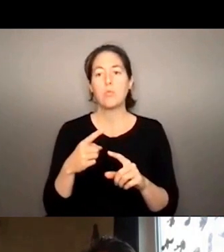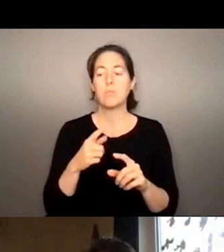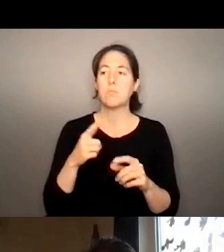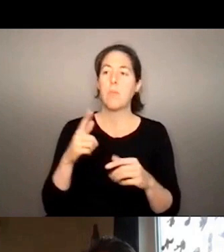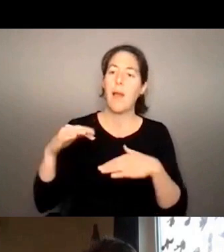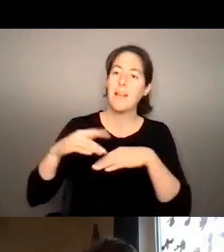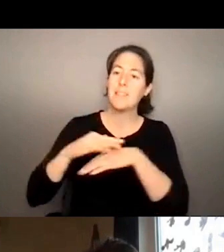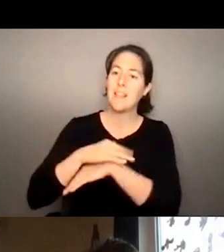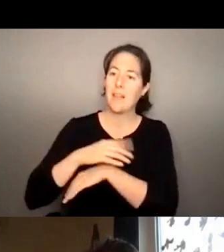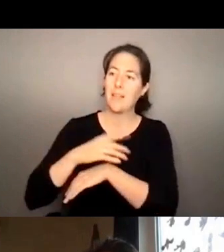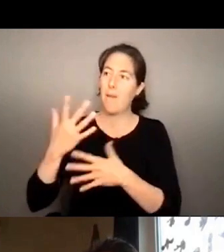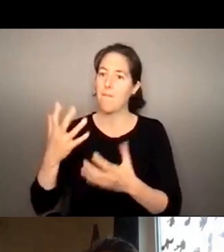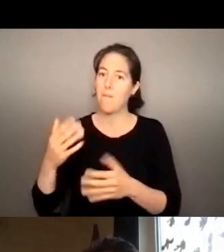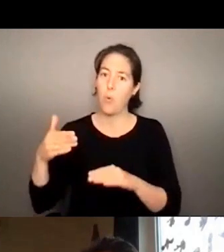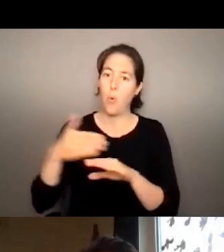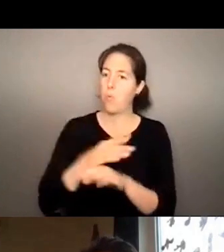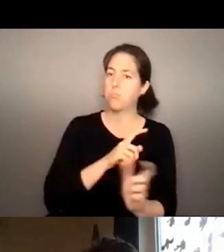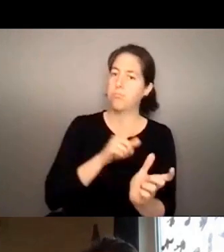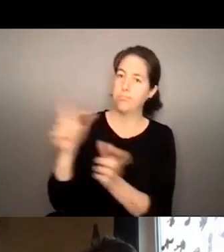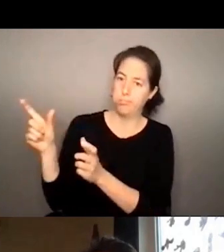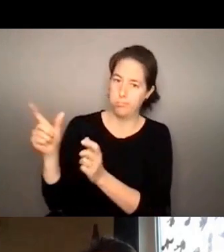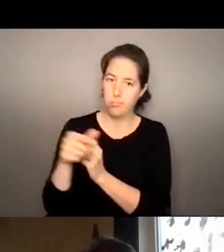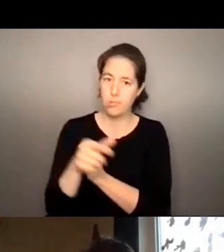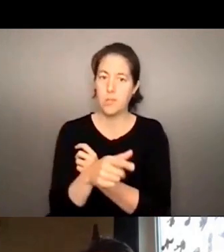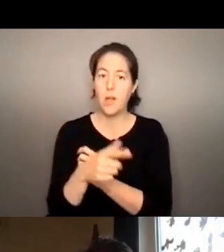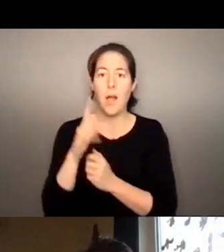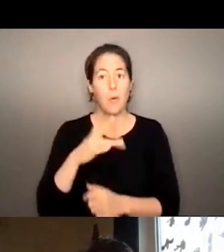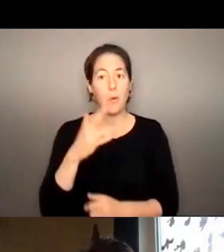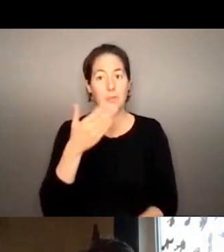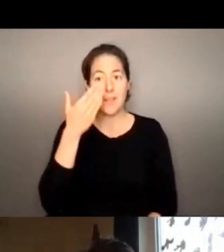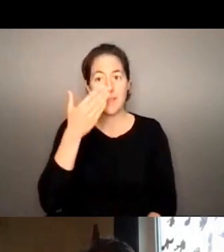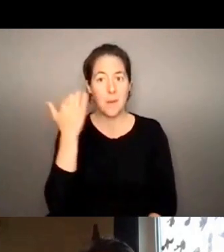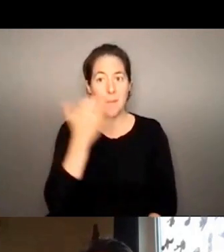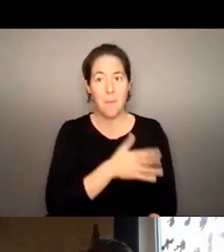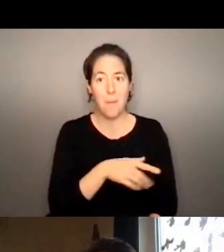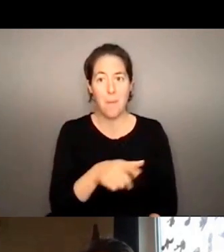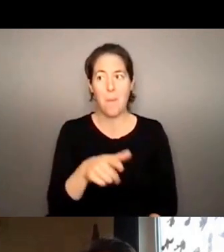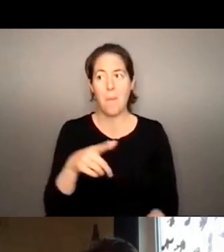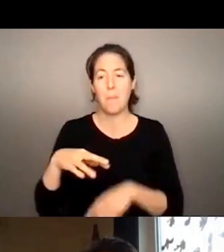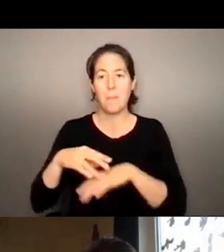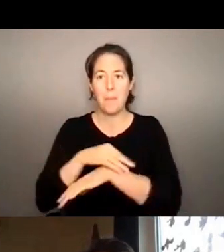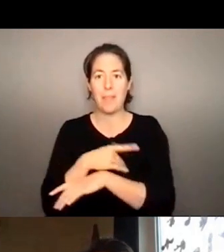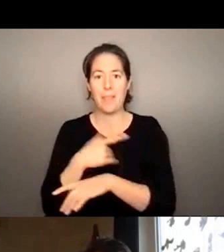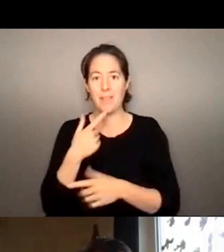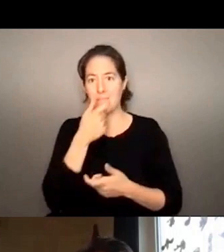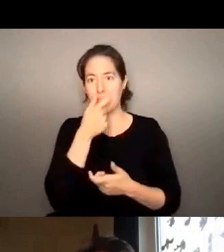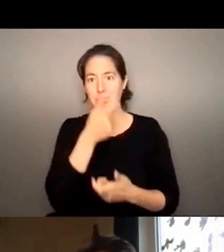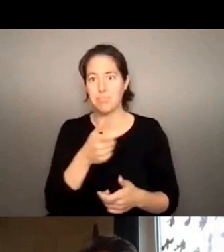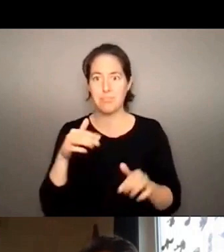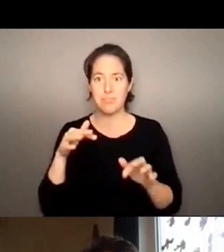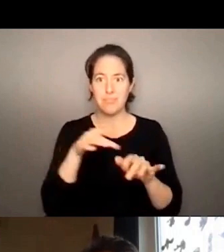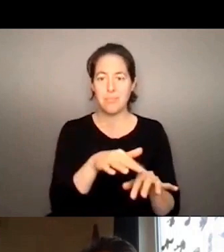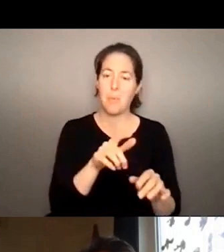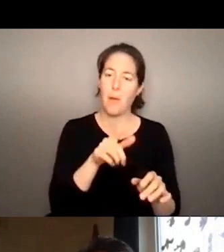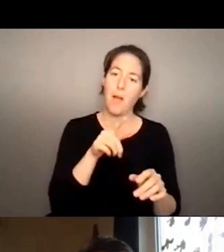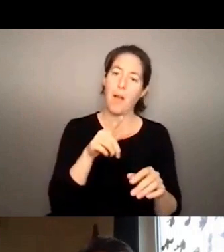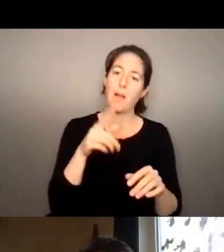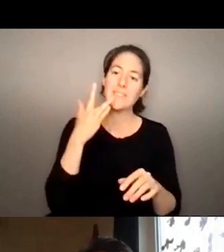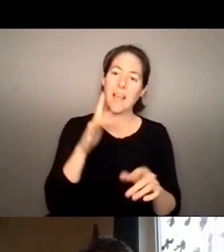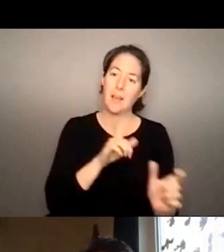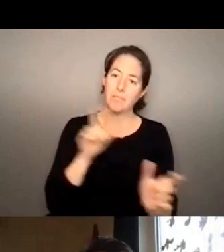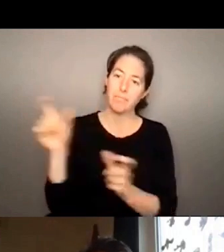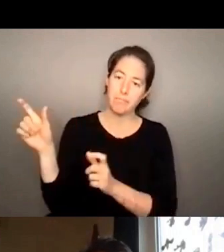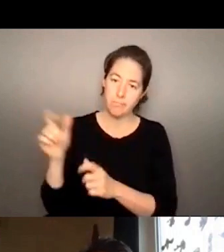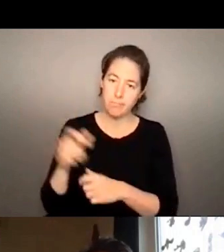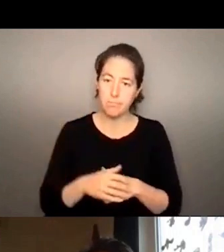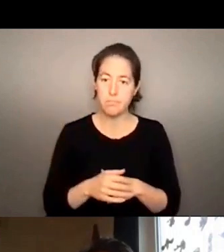se nourrir, là, parce que ça sent vraiment bon. Le mycélium, fait que ça peut les attirer de très loin. Fait